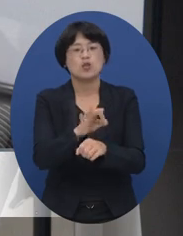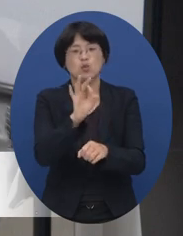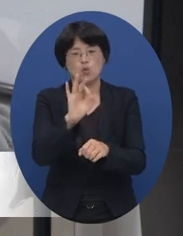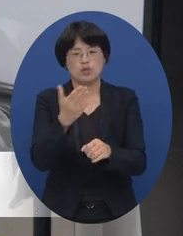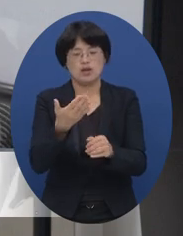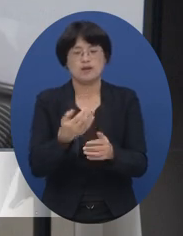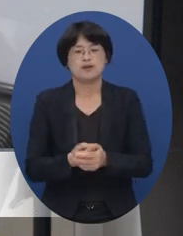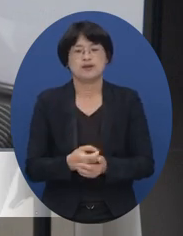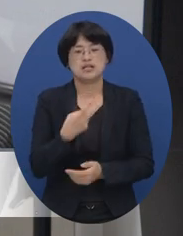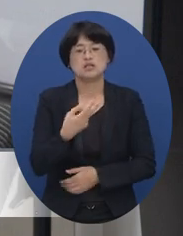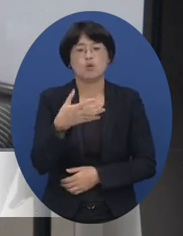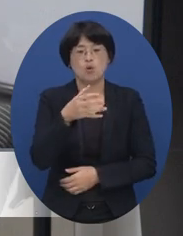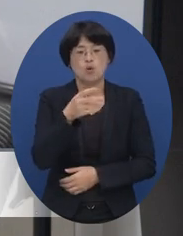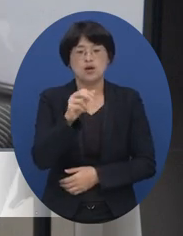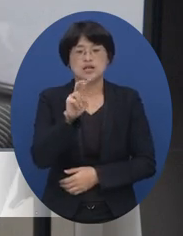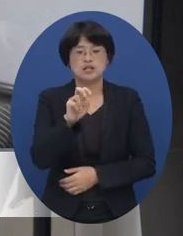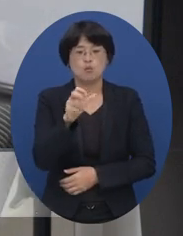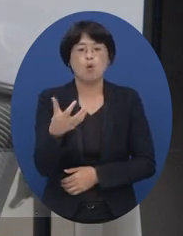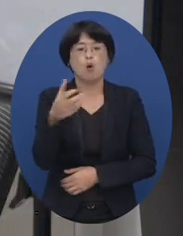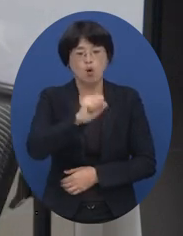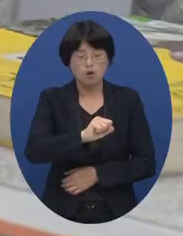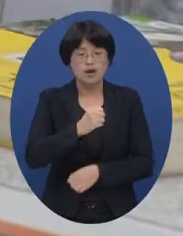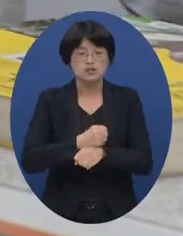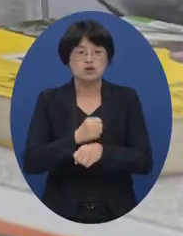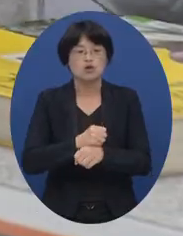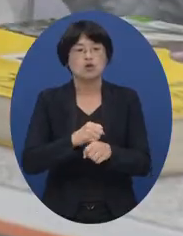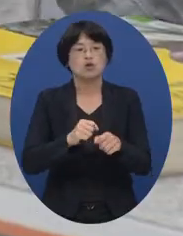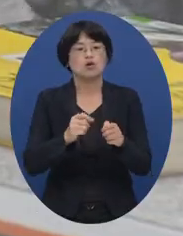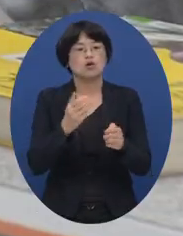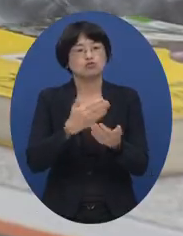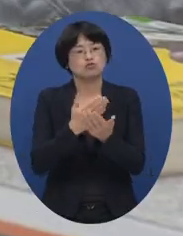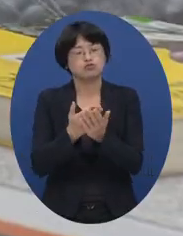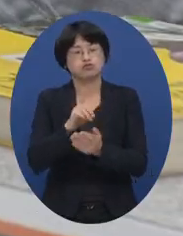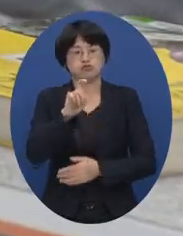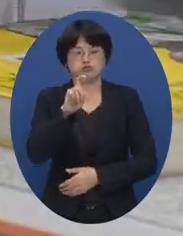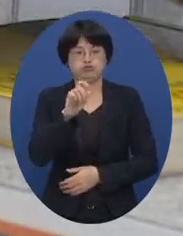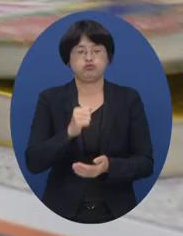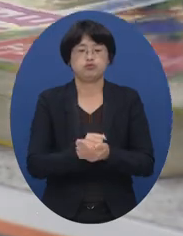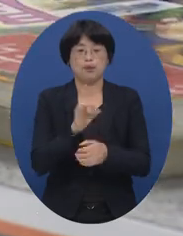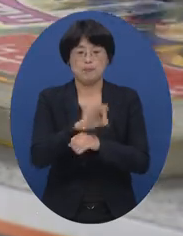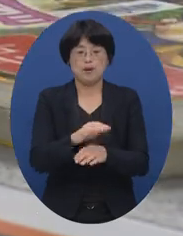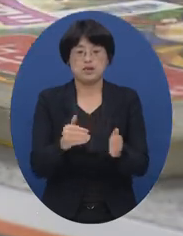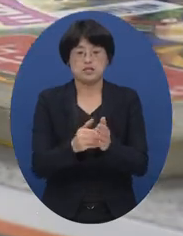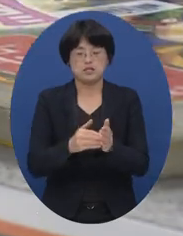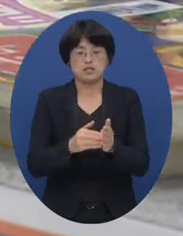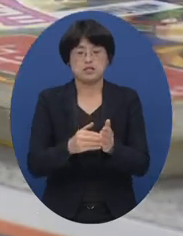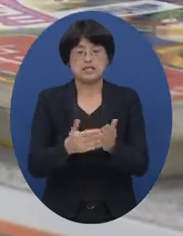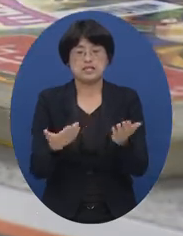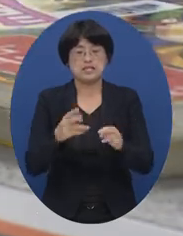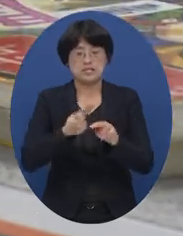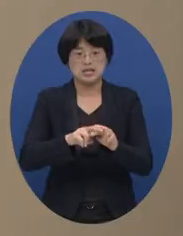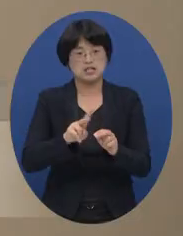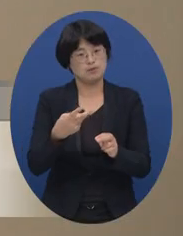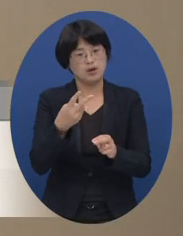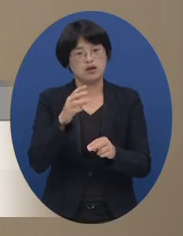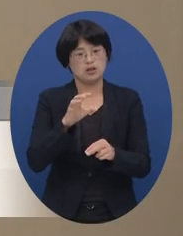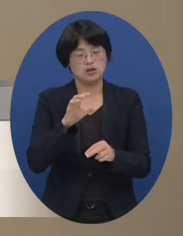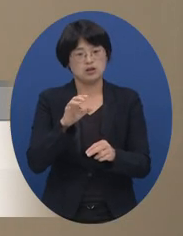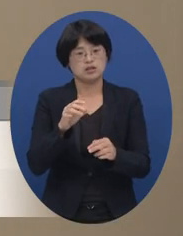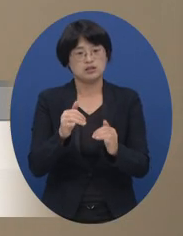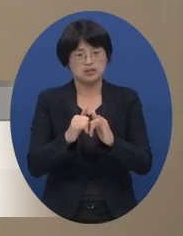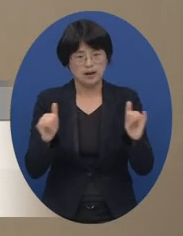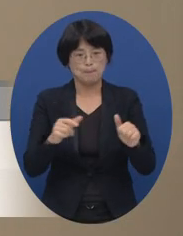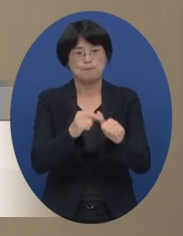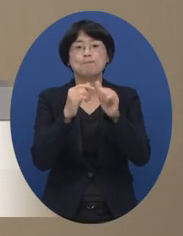25억 원을 들여 모두 11개 일자리 사업을 구매했습니다. 이렇게 만들어진 공공 일자리는 200여 개 정도 됩니다. 일자리